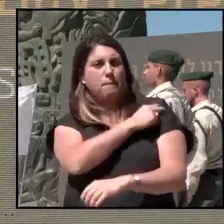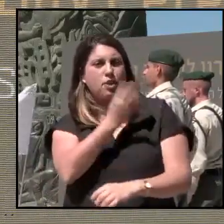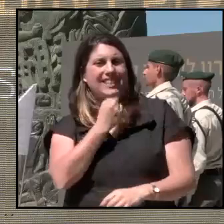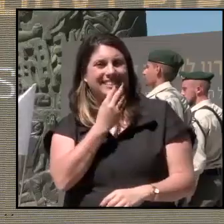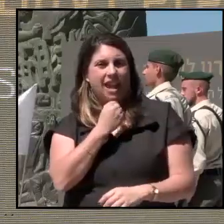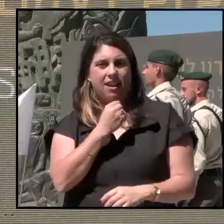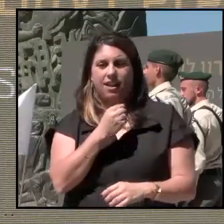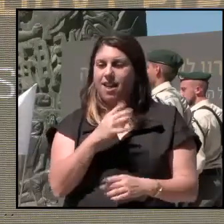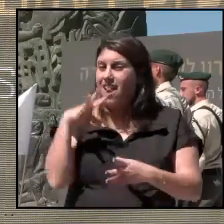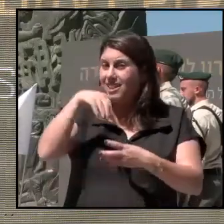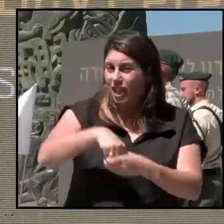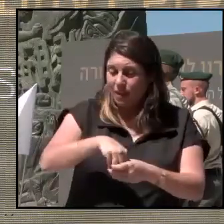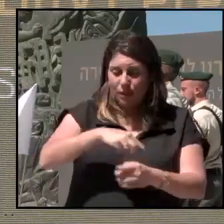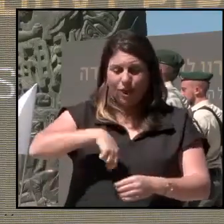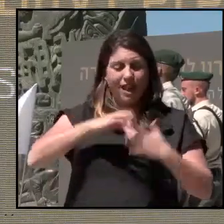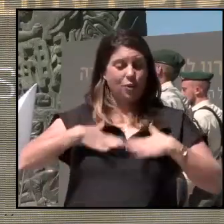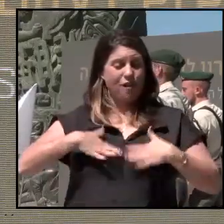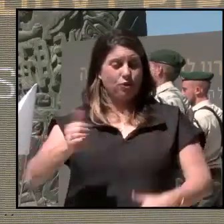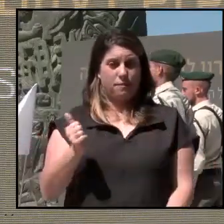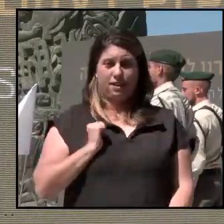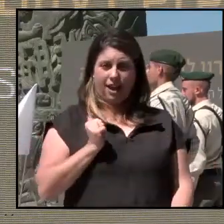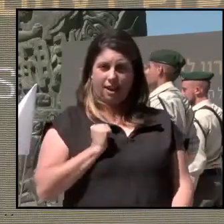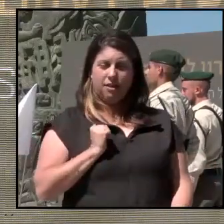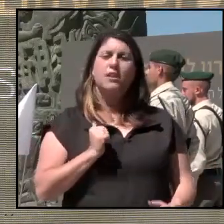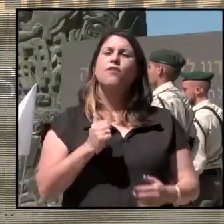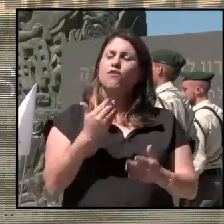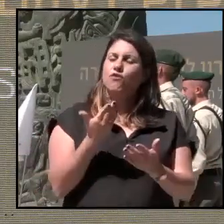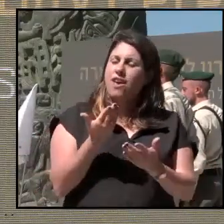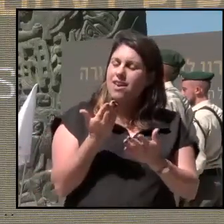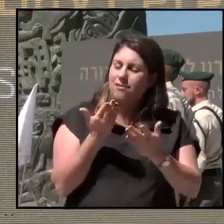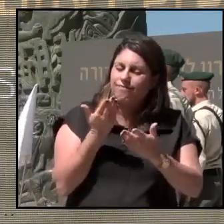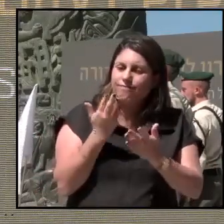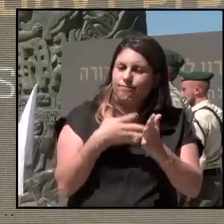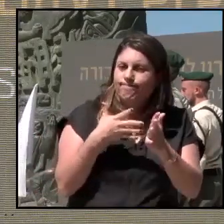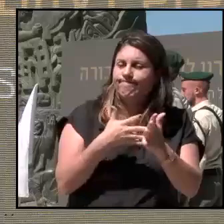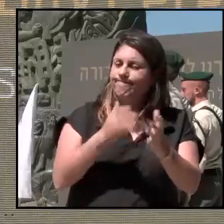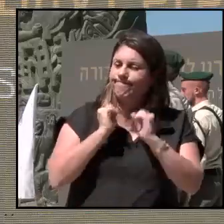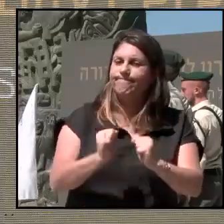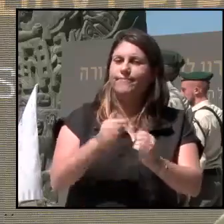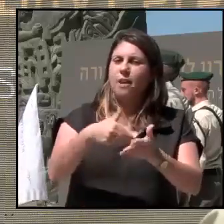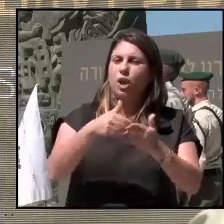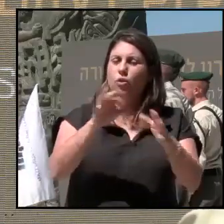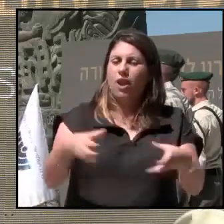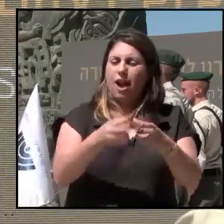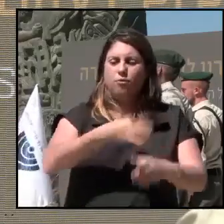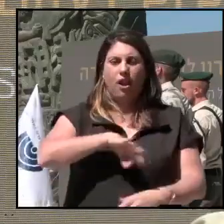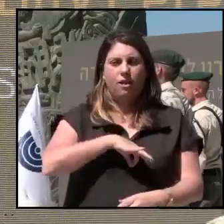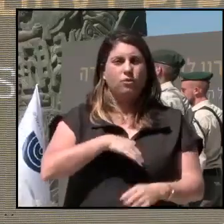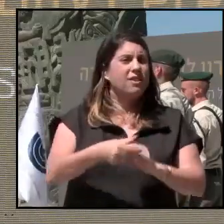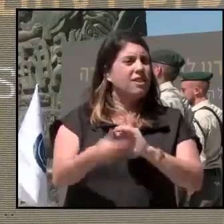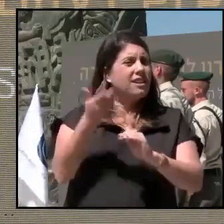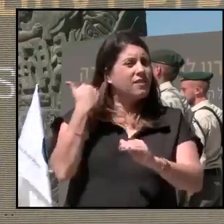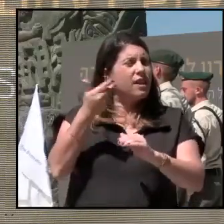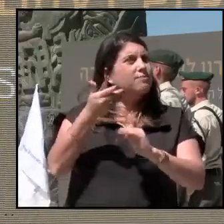כשאנו לבושים במדי החיל ומבטאים באופן חד משמעי את ההמשכיות ואת גבורתו של העם. לפני פחות משש